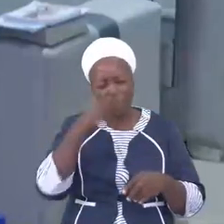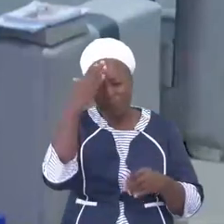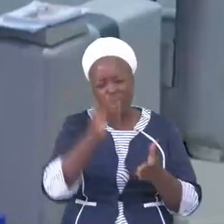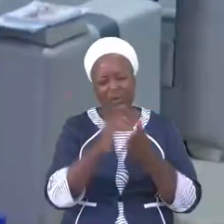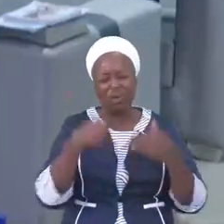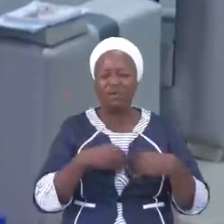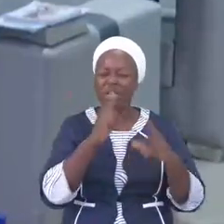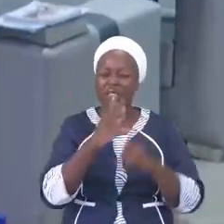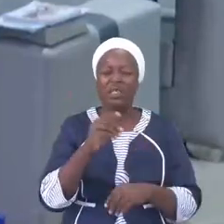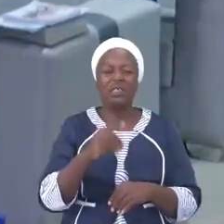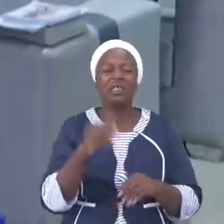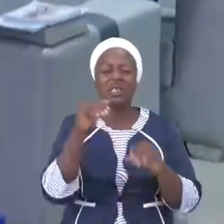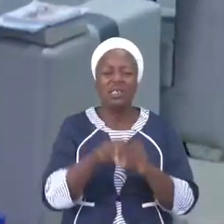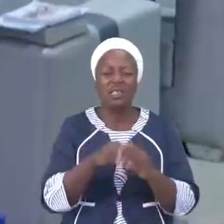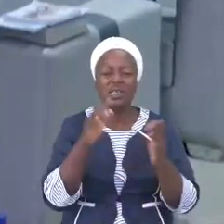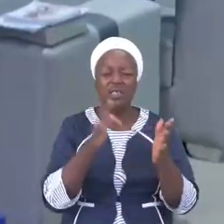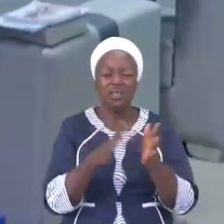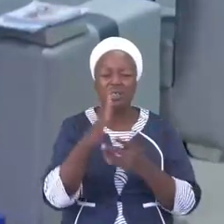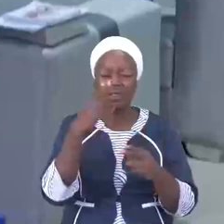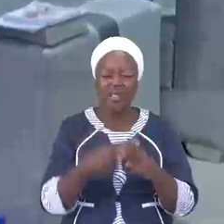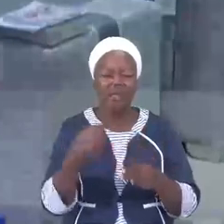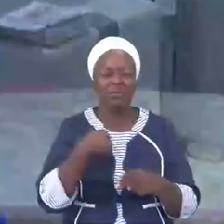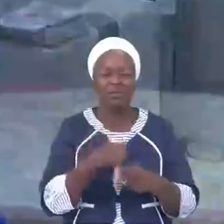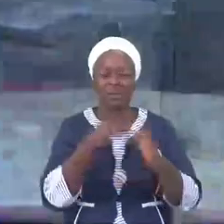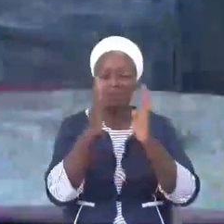de Jésus, nous prions.